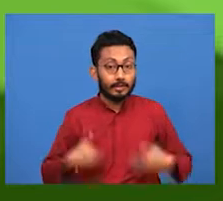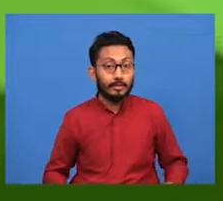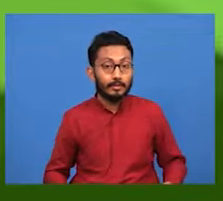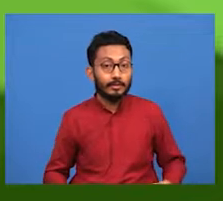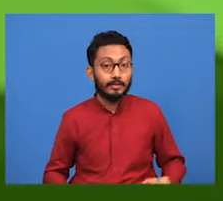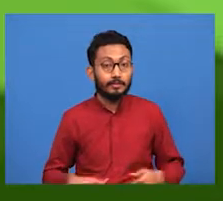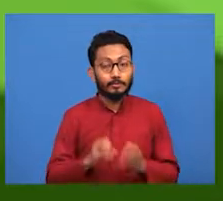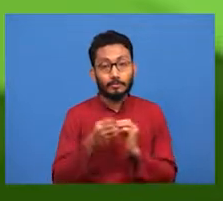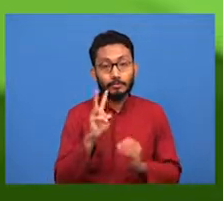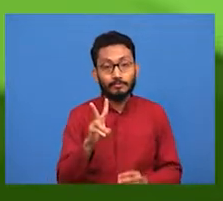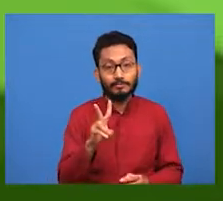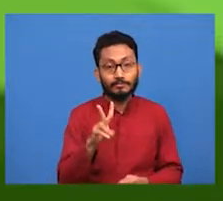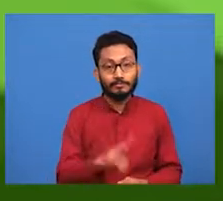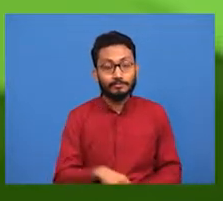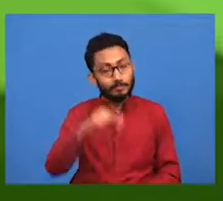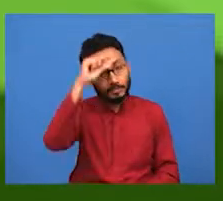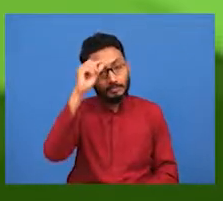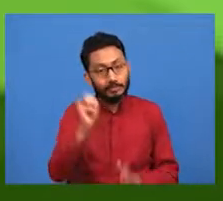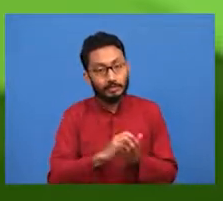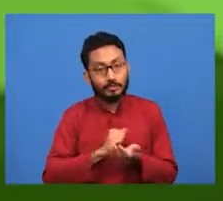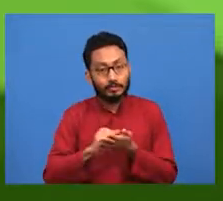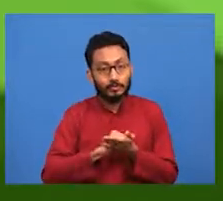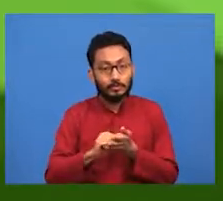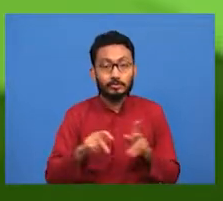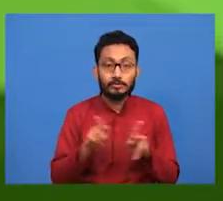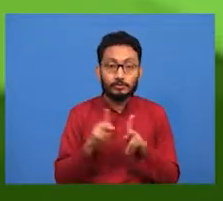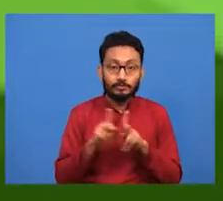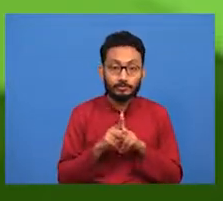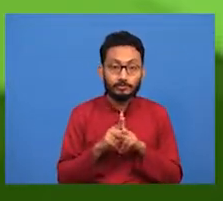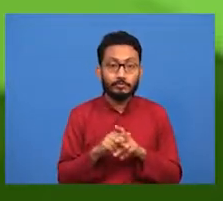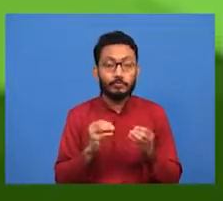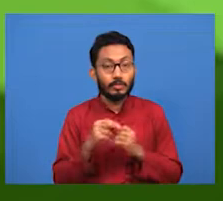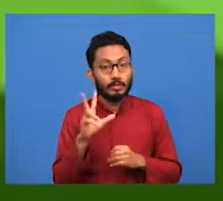Kedua, abang mencuci kasut. Dan yang ketiga,